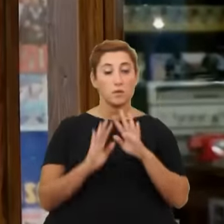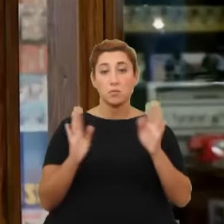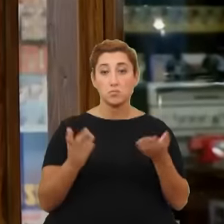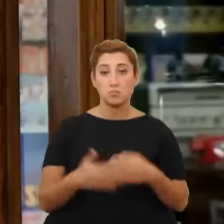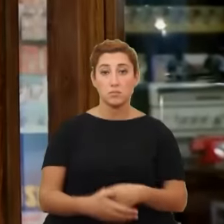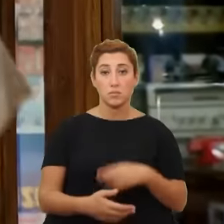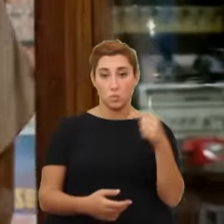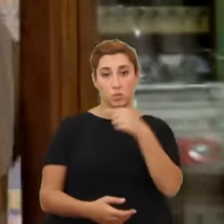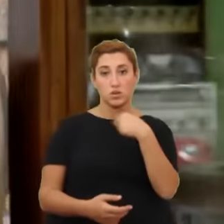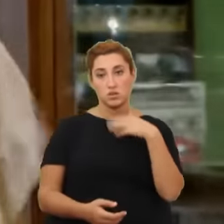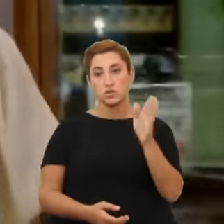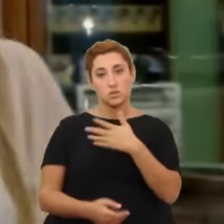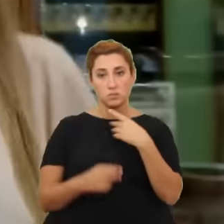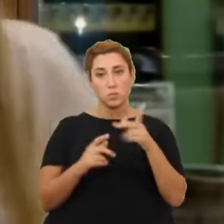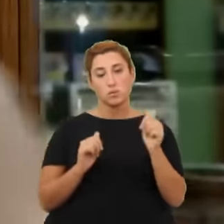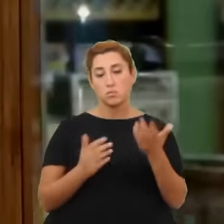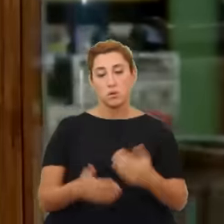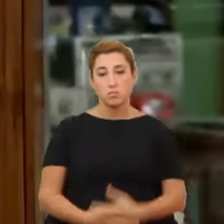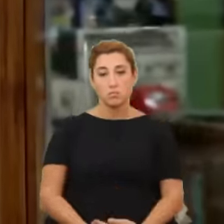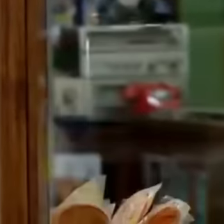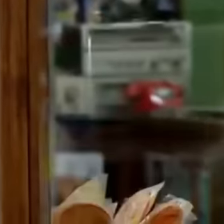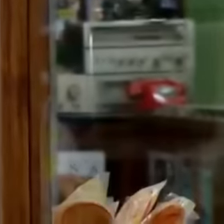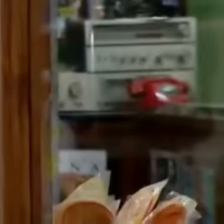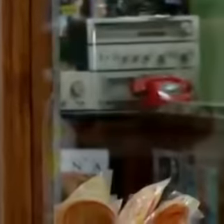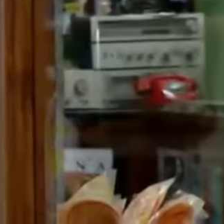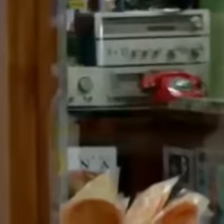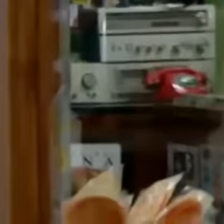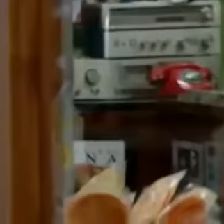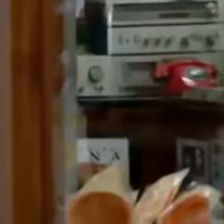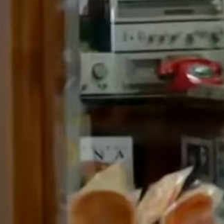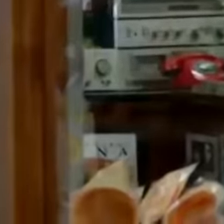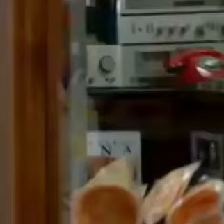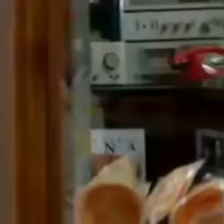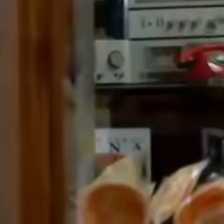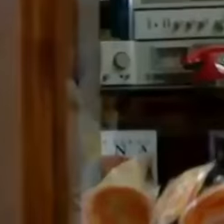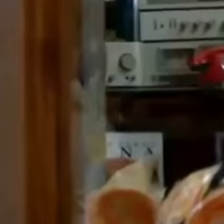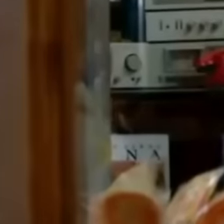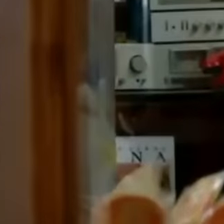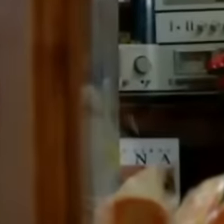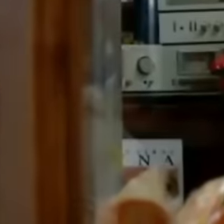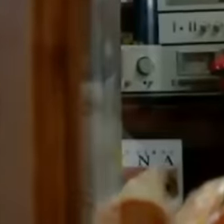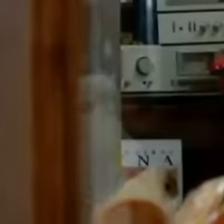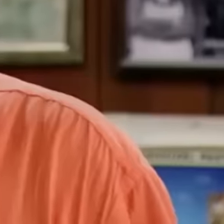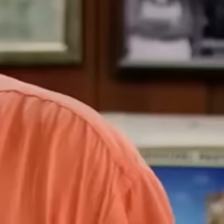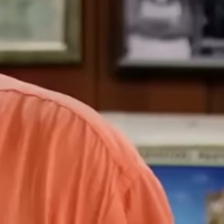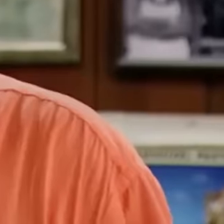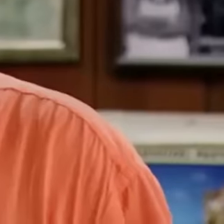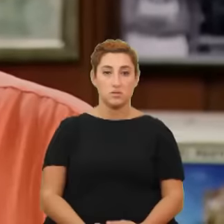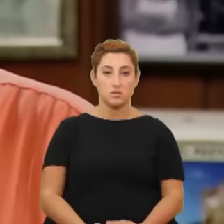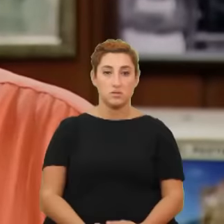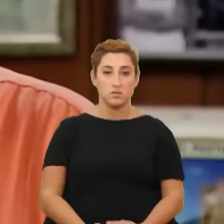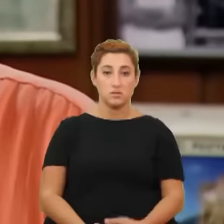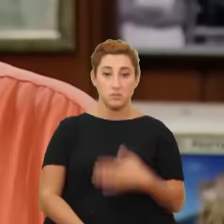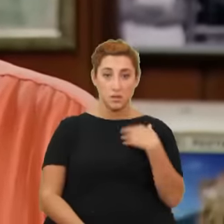Tamam. Oradan çıkayım. Yan sokağa bakan kapıdan çıkarttı. Şahin arkasından bakıyor.